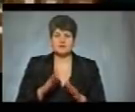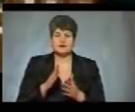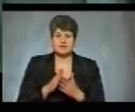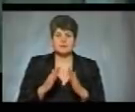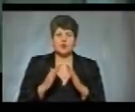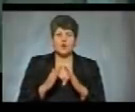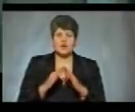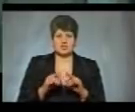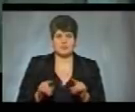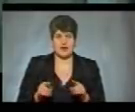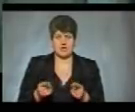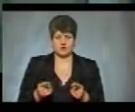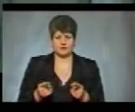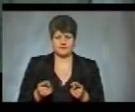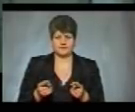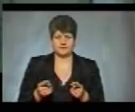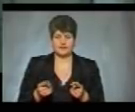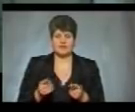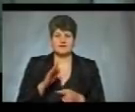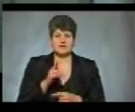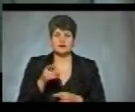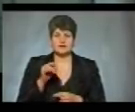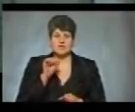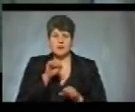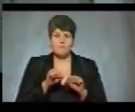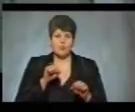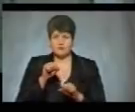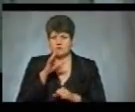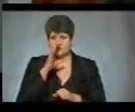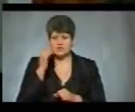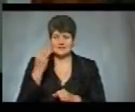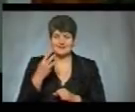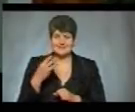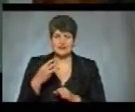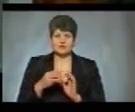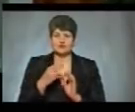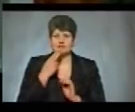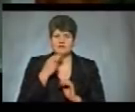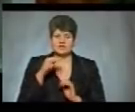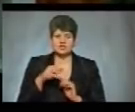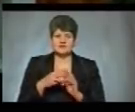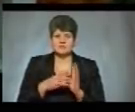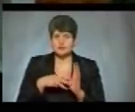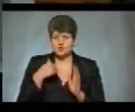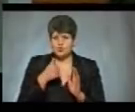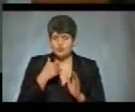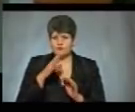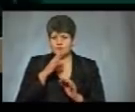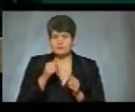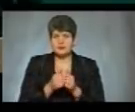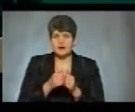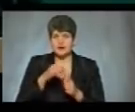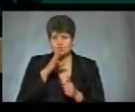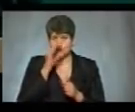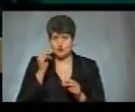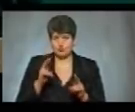під домашнім арештом. Зазначу, Віталія Гнатишина побили у ніч на 30 червня 2018 року біля нічного клубу «Алюр» в